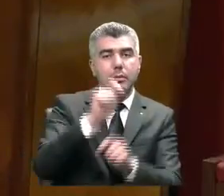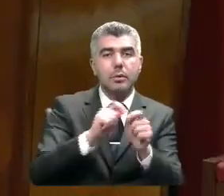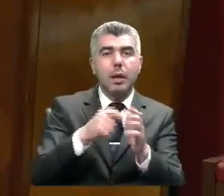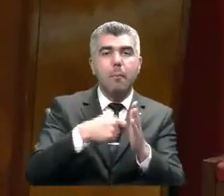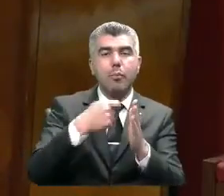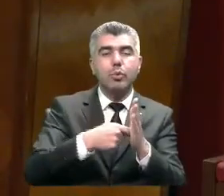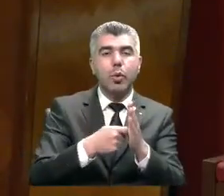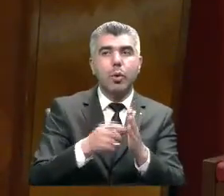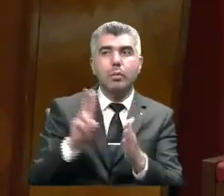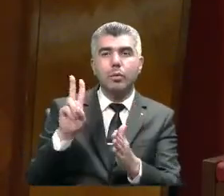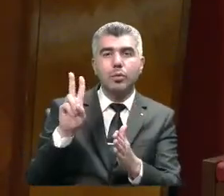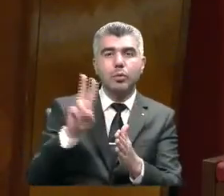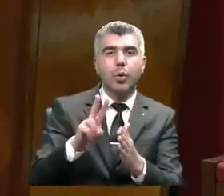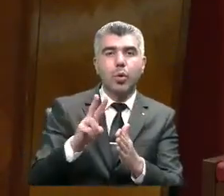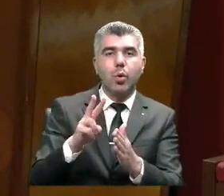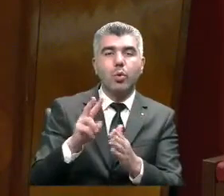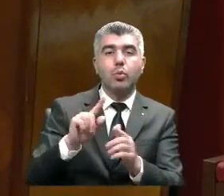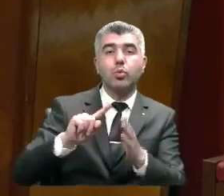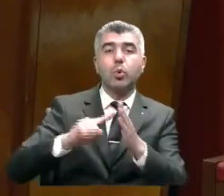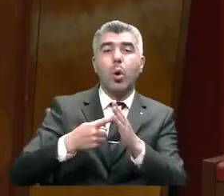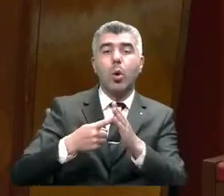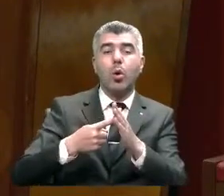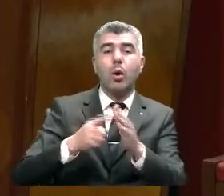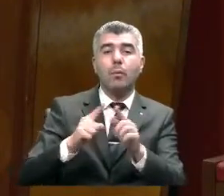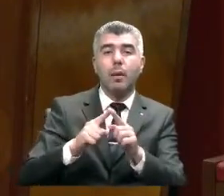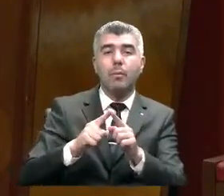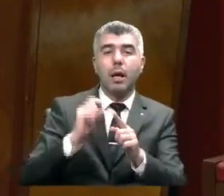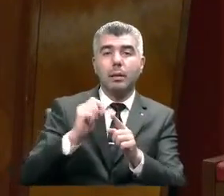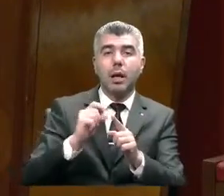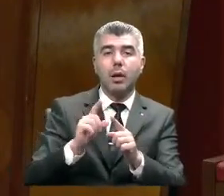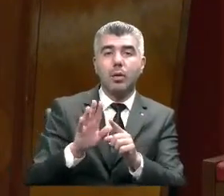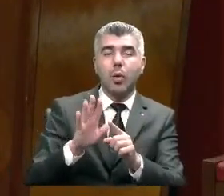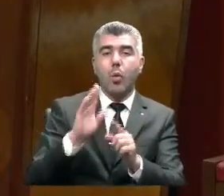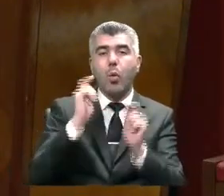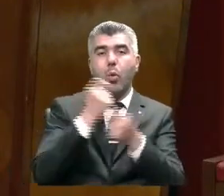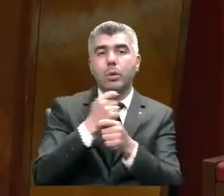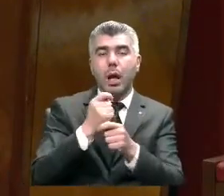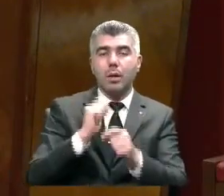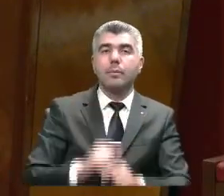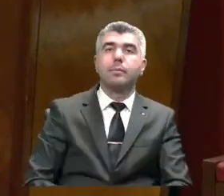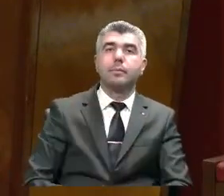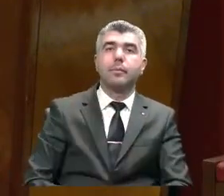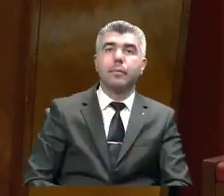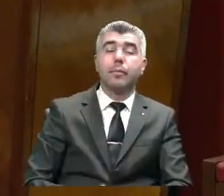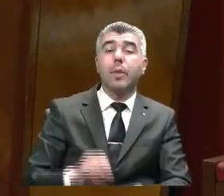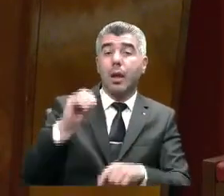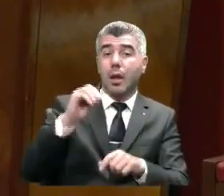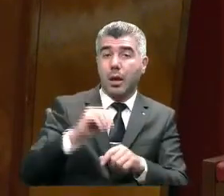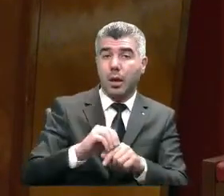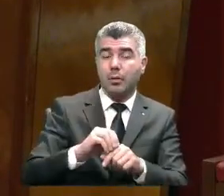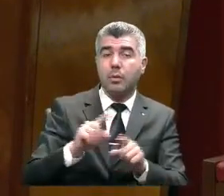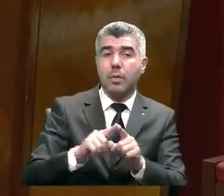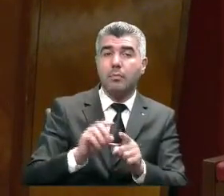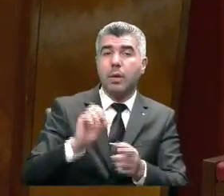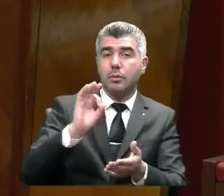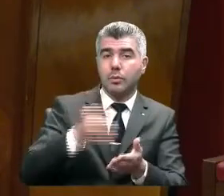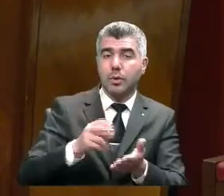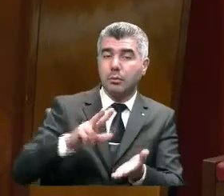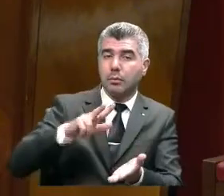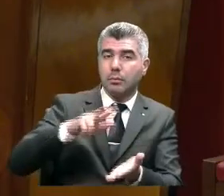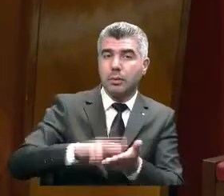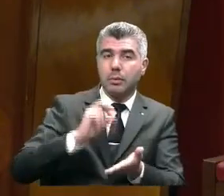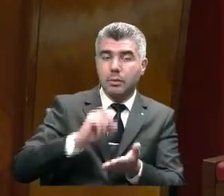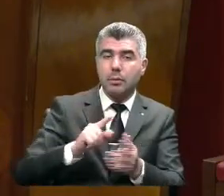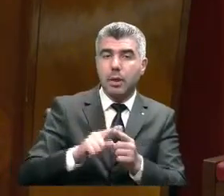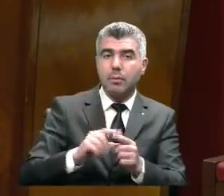بكهرباء الخط السككي في اتجاه شرق المملكه كما سيقوم المكتب بتنفيذ برنامج هام لتعزيز